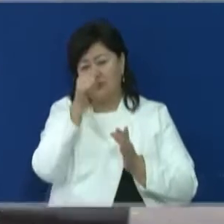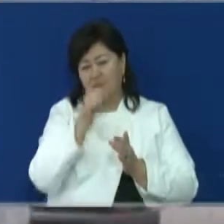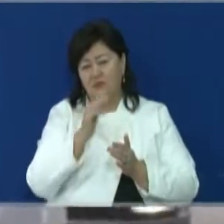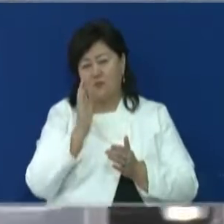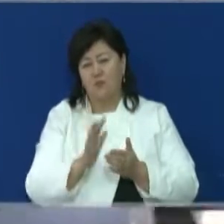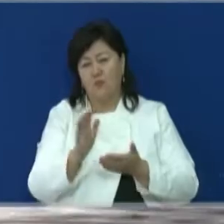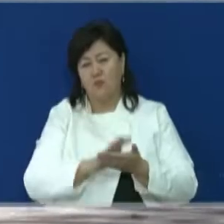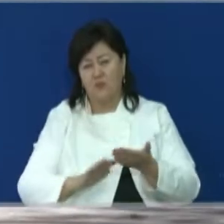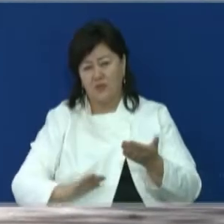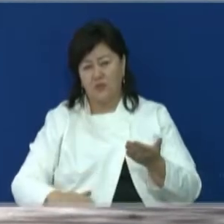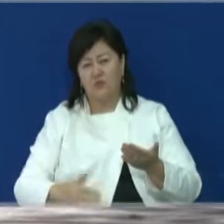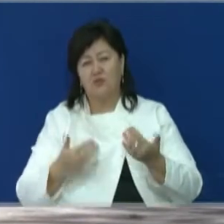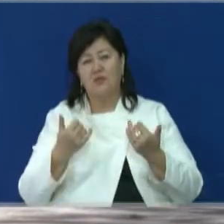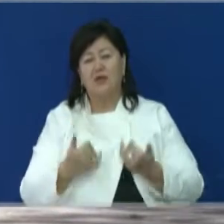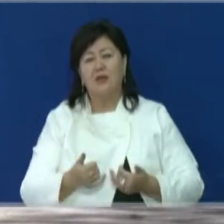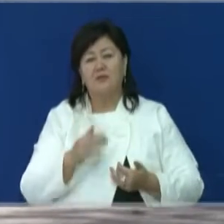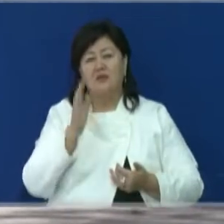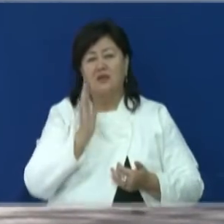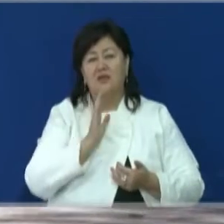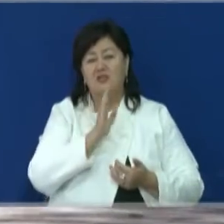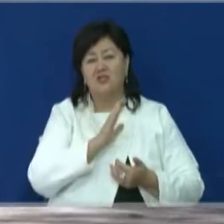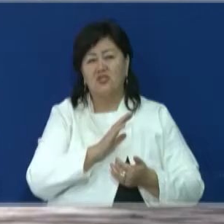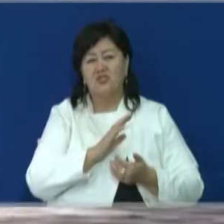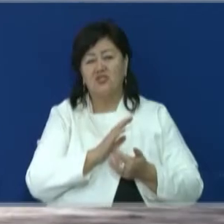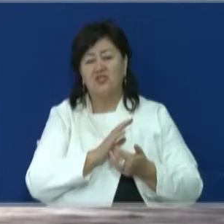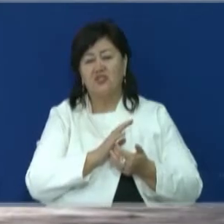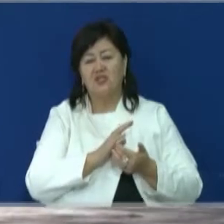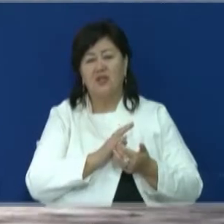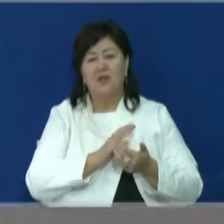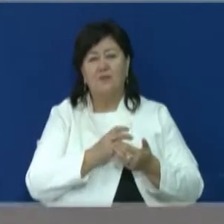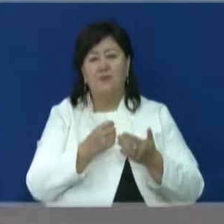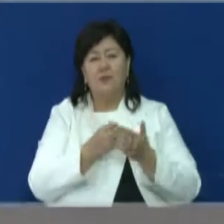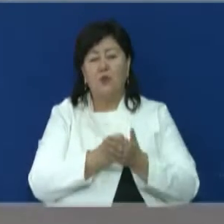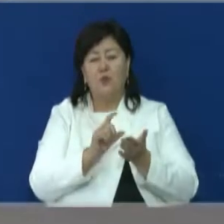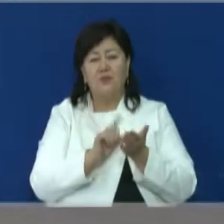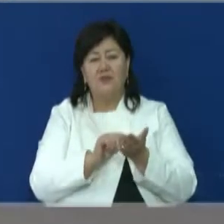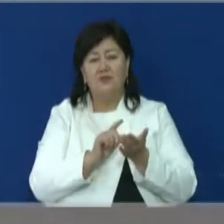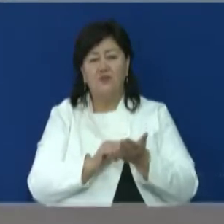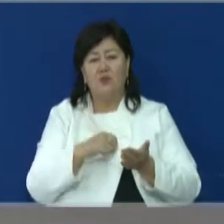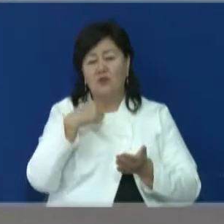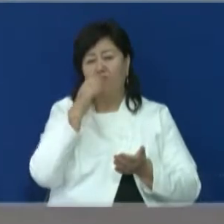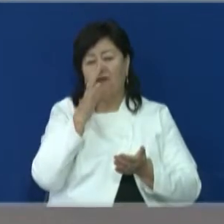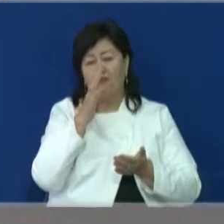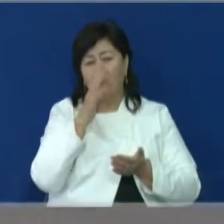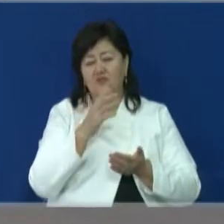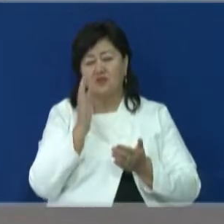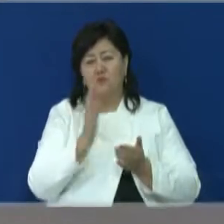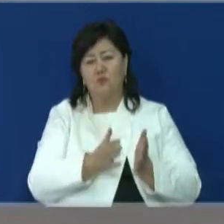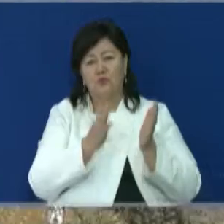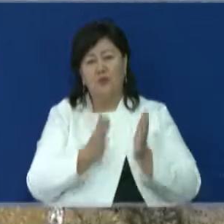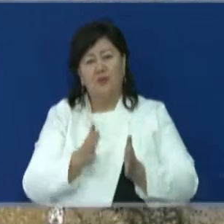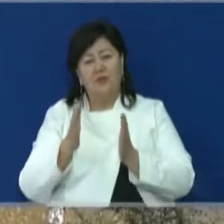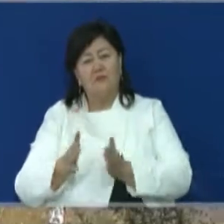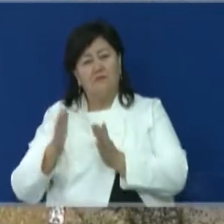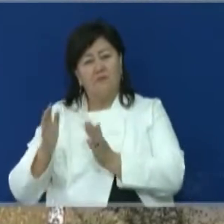де әсер етеді. Оның ішінде әйелдердің зейнеткерлік жасын кезең-кезеңімен арттыру тоқтатылады. Әлеуметтік кодексінің жобасына